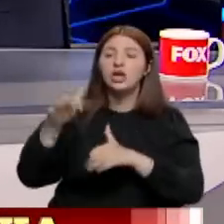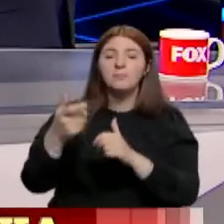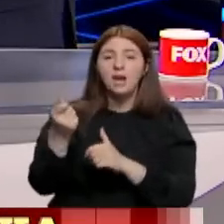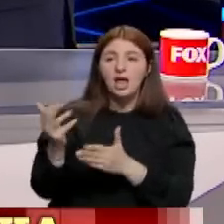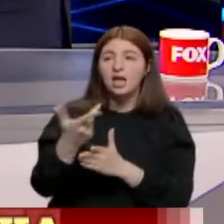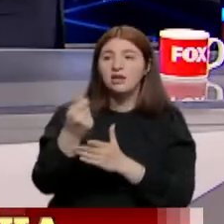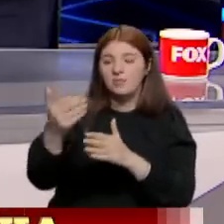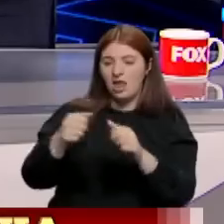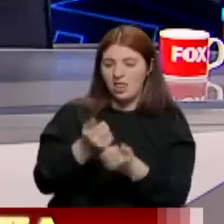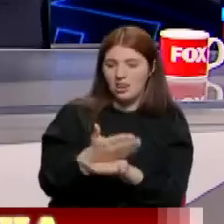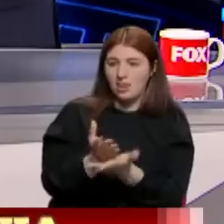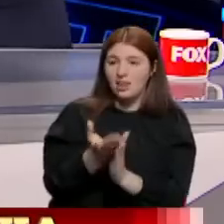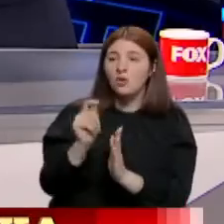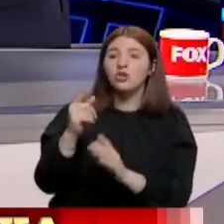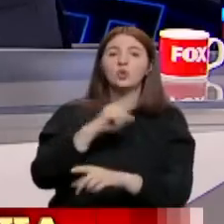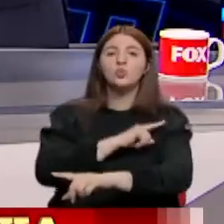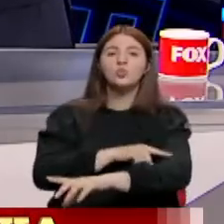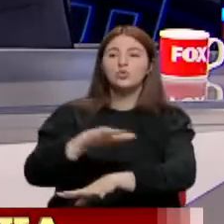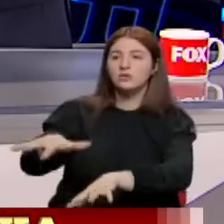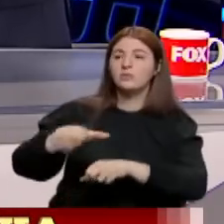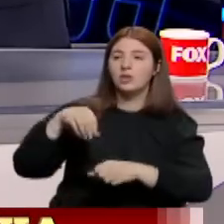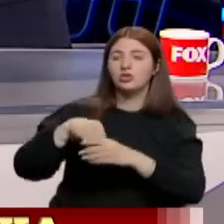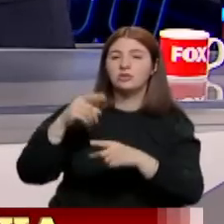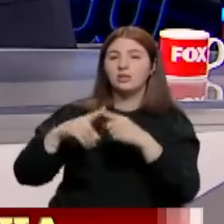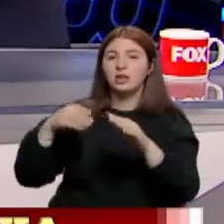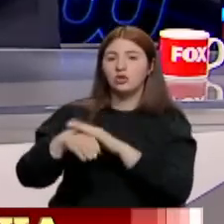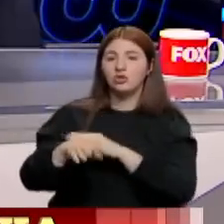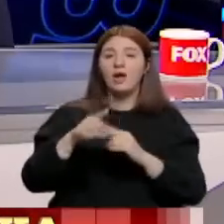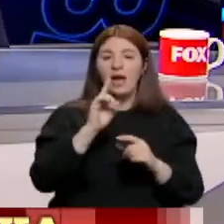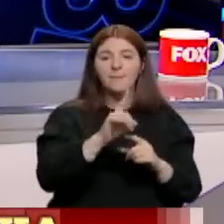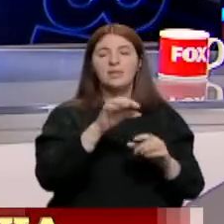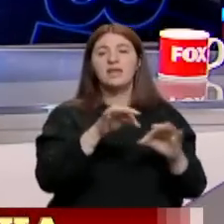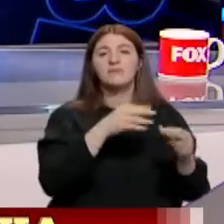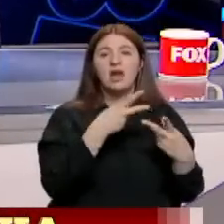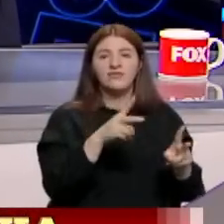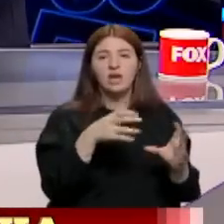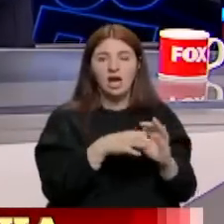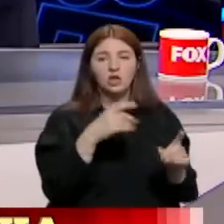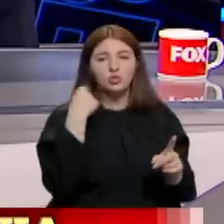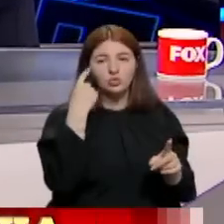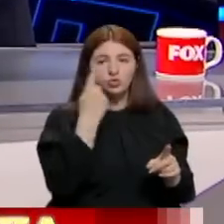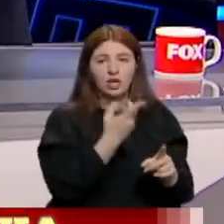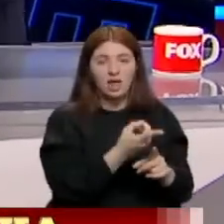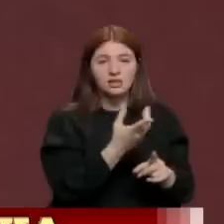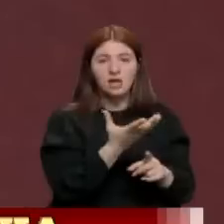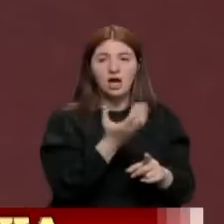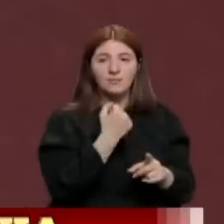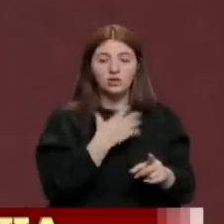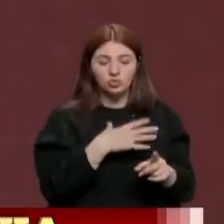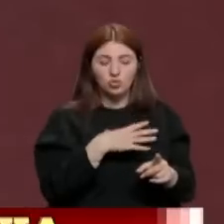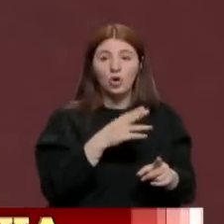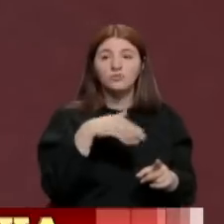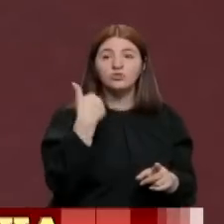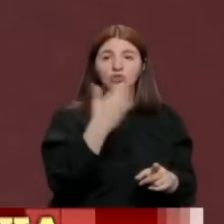rant dağıtmak ve ondan güç devşirmek için siyasete giriyor. Hemen imar bundan affı, çıkarmamız lazım. Hemen imar affı ile ilgili de düşüncelerinizi almak